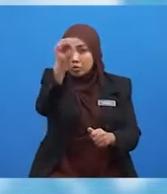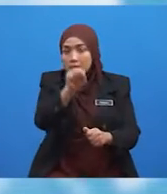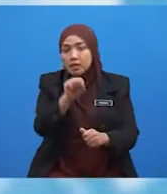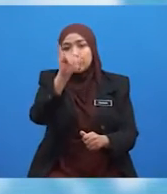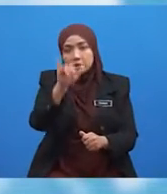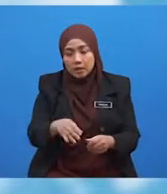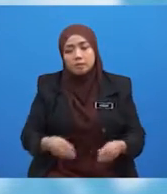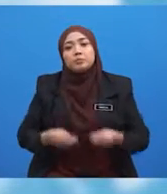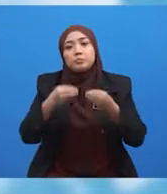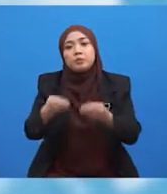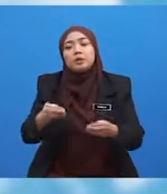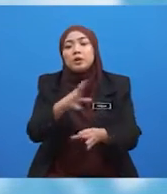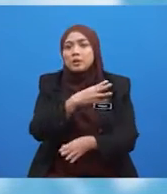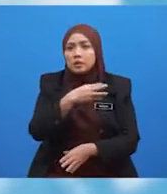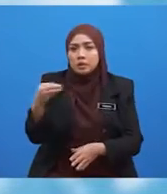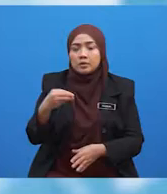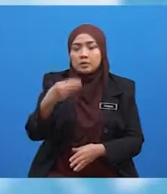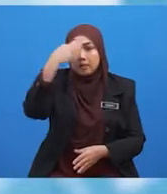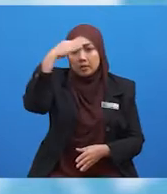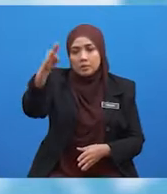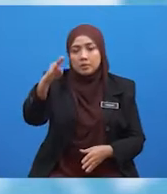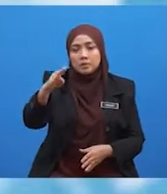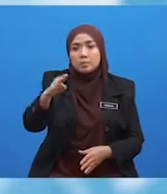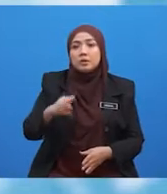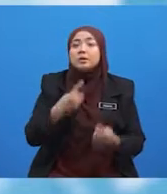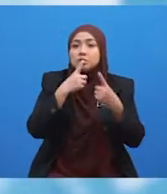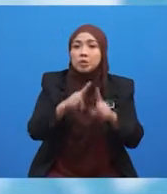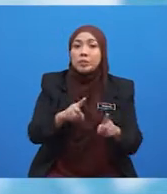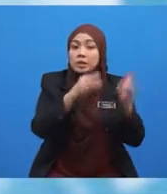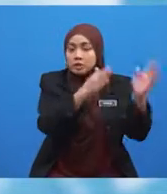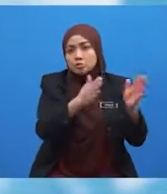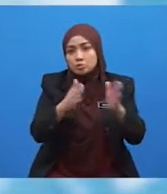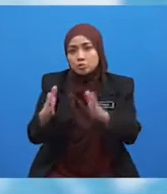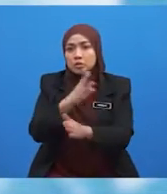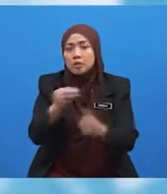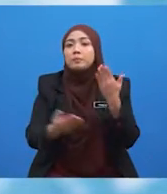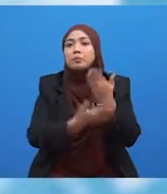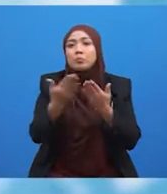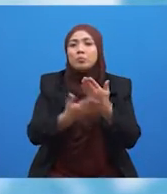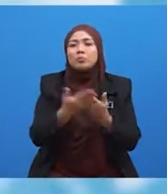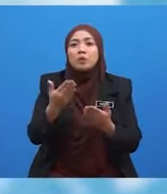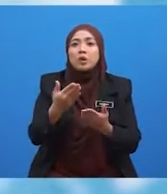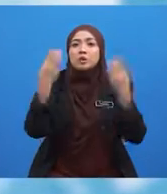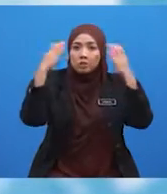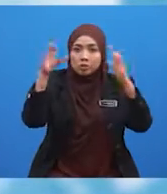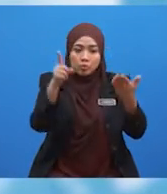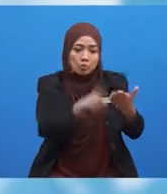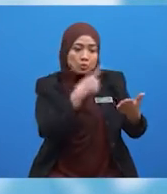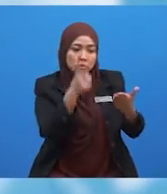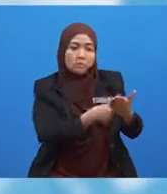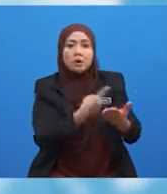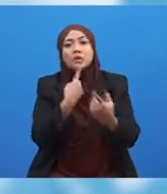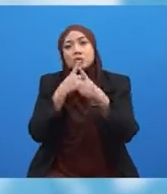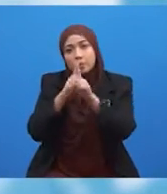jawapan dan juga bagi memastikan jawabannya diberikan tersusun dan memudahkan pemeriksa memberikan